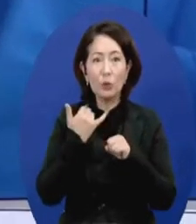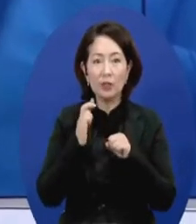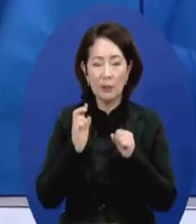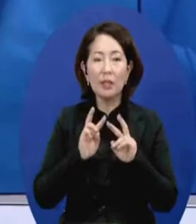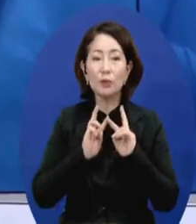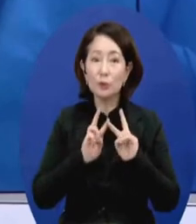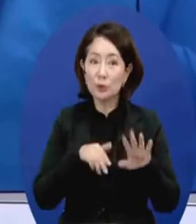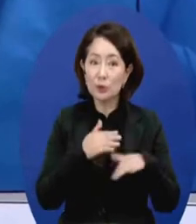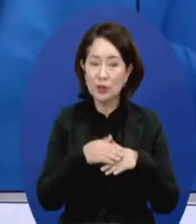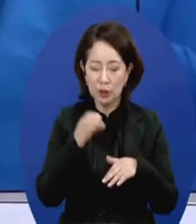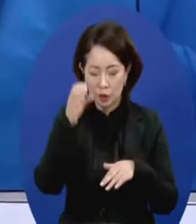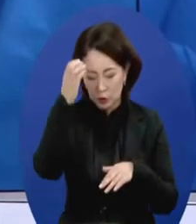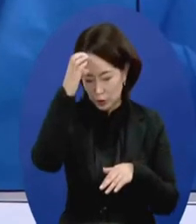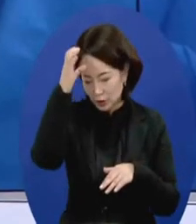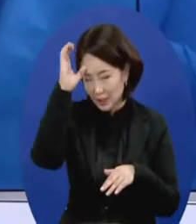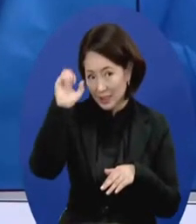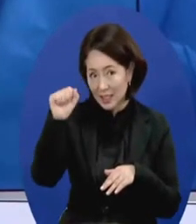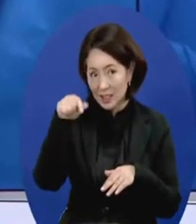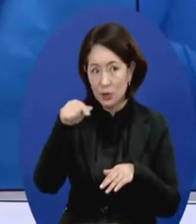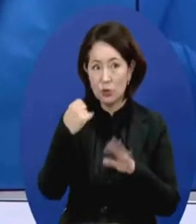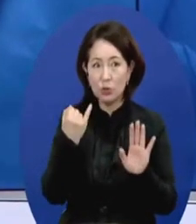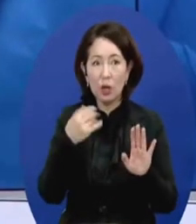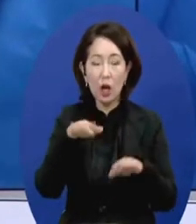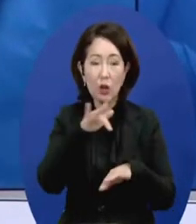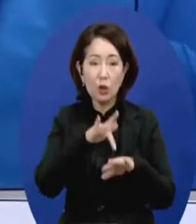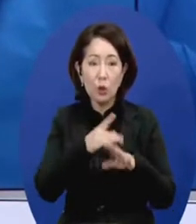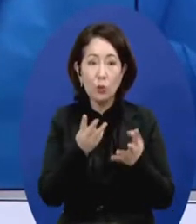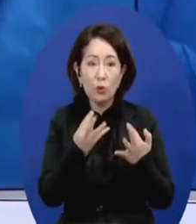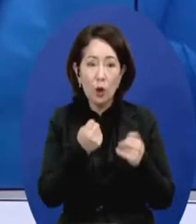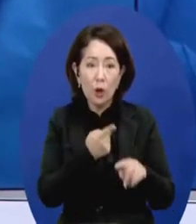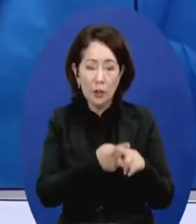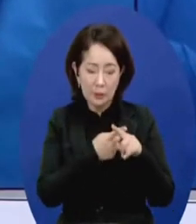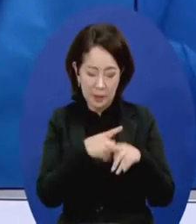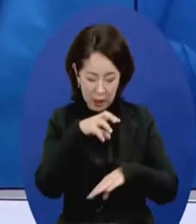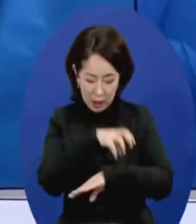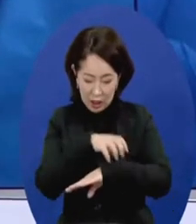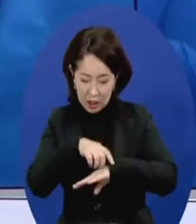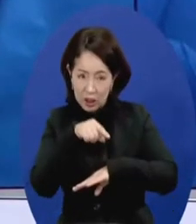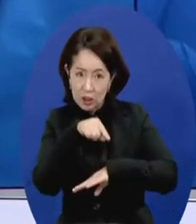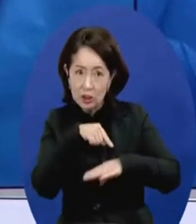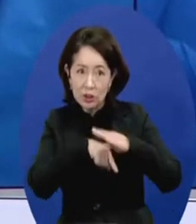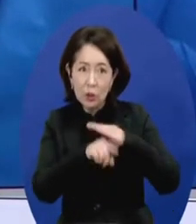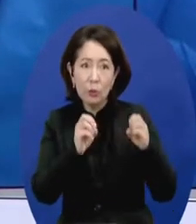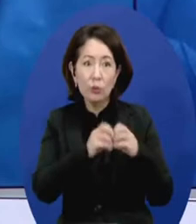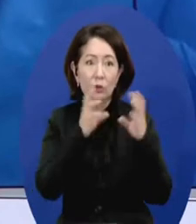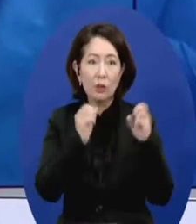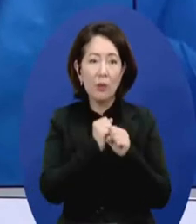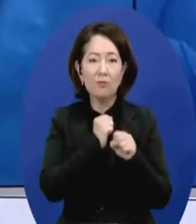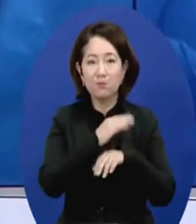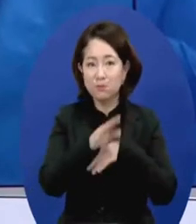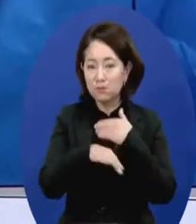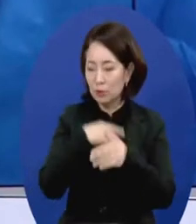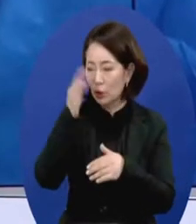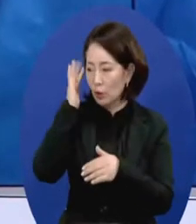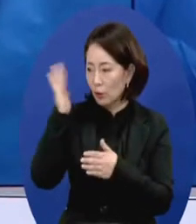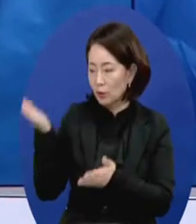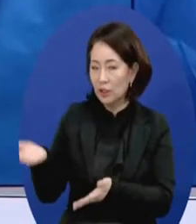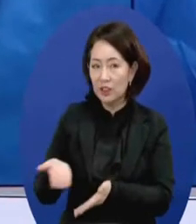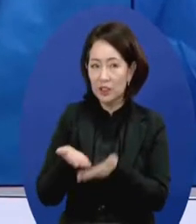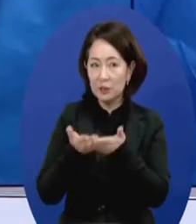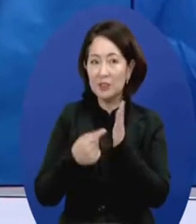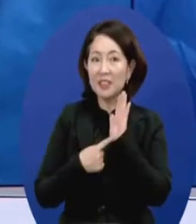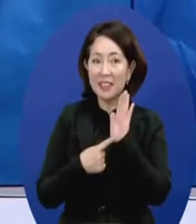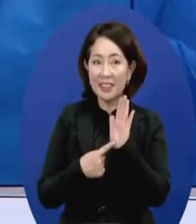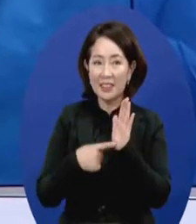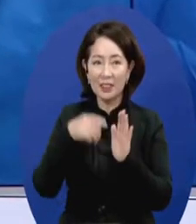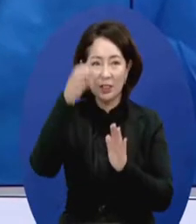байна. Ерөнхий сайд эдгээр 6 дэд төвийн тоог нэмж гэр хороололд бүтээн байгуулалт хийж байгаа аж ахуйн нэгжүүдийг бодлогоор дэмжих